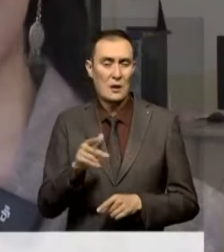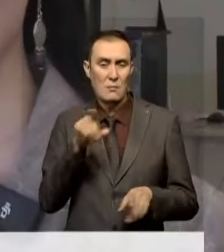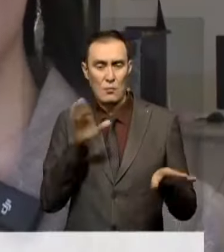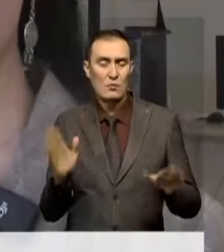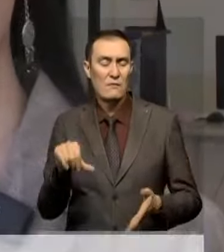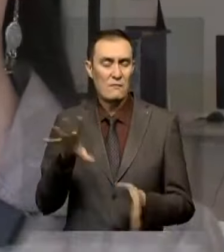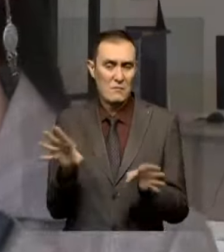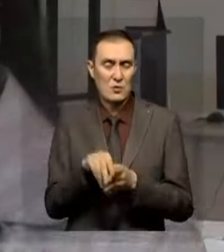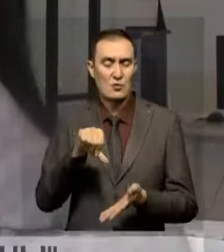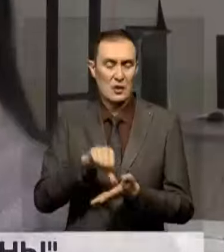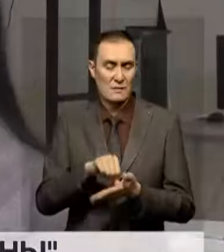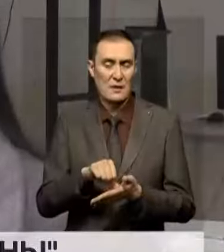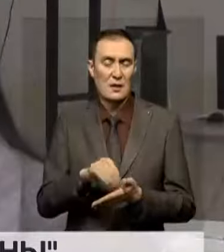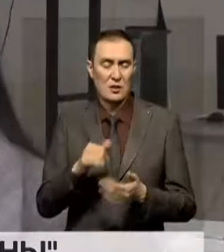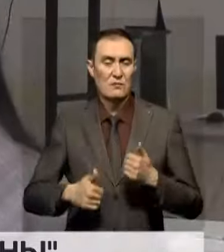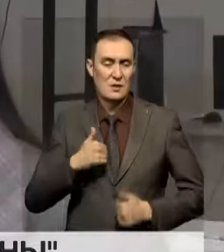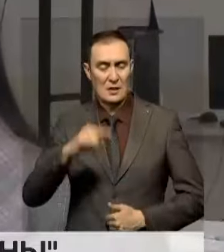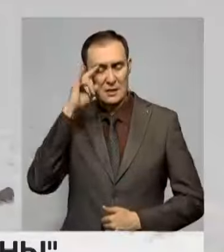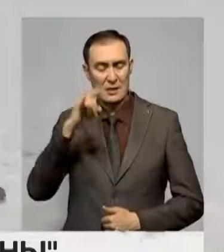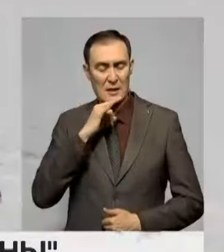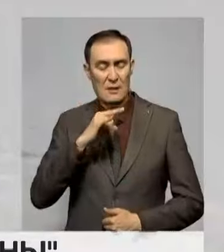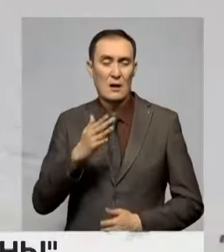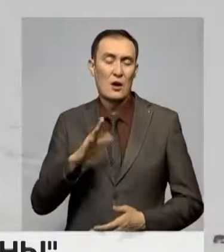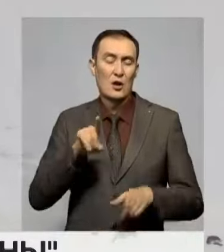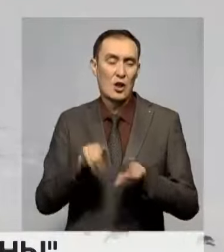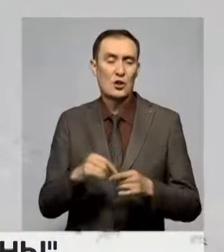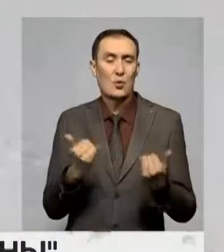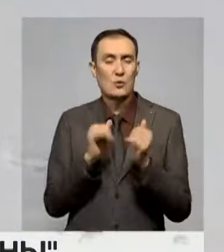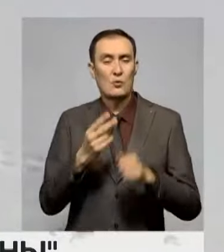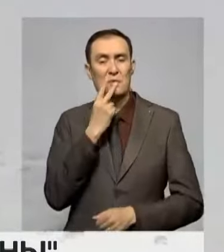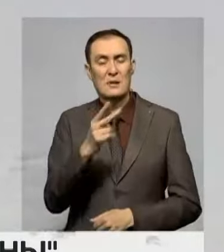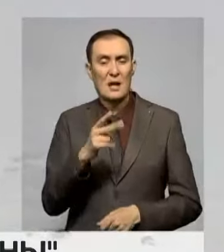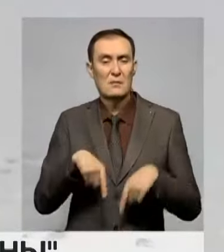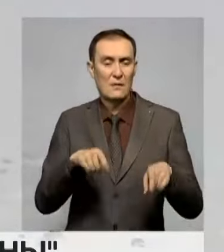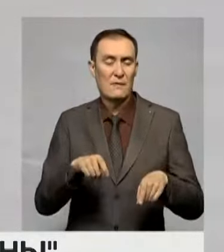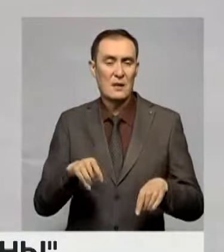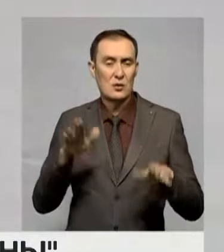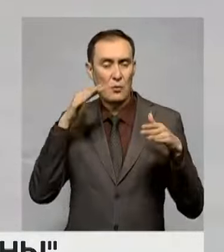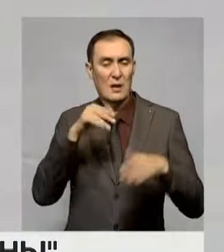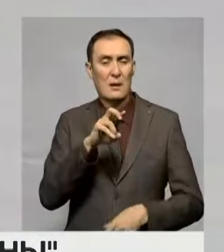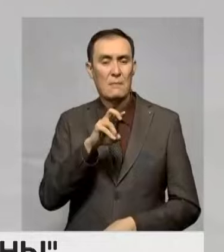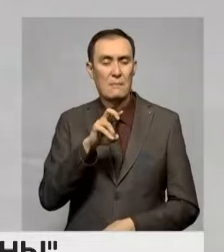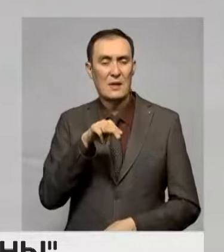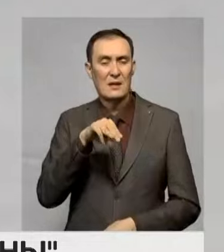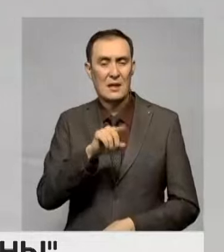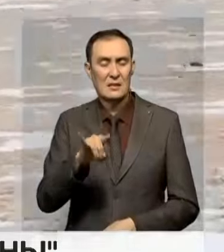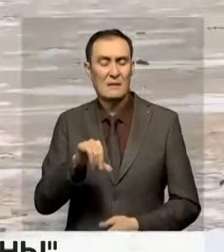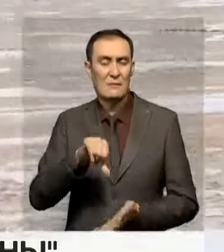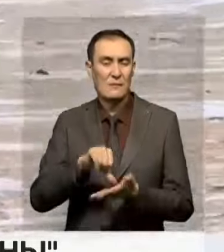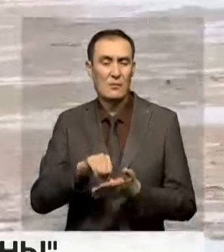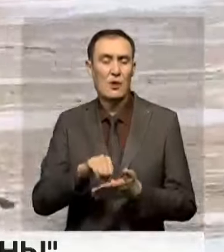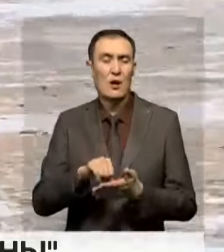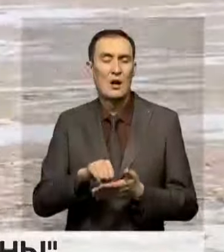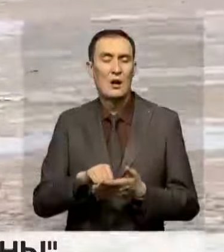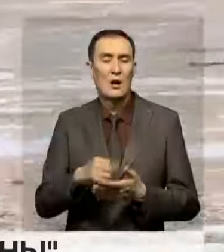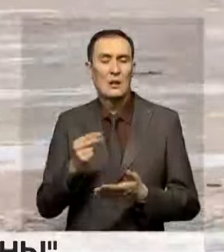вместе защищать честь своего региона и Казахстана в целом. Кроме того, гости смогут посмотреть на забеги барзых, тазы, оценят показательное выступление по